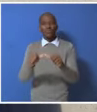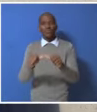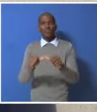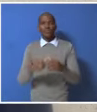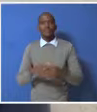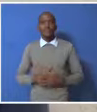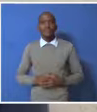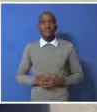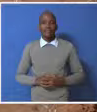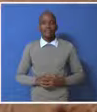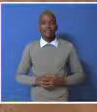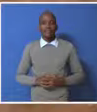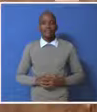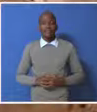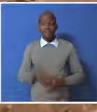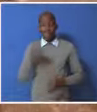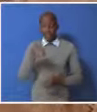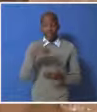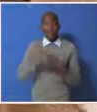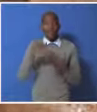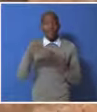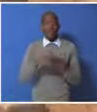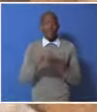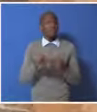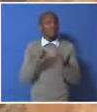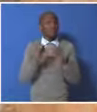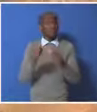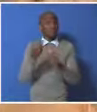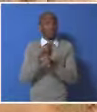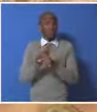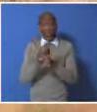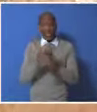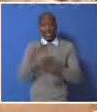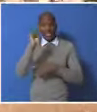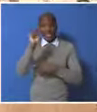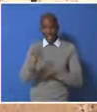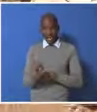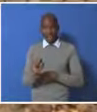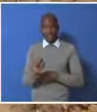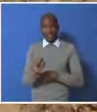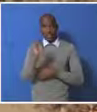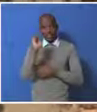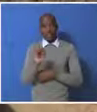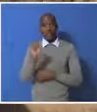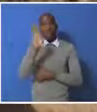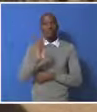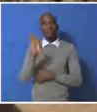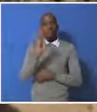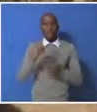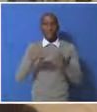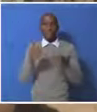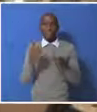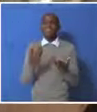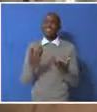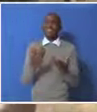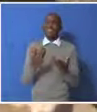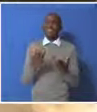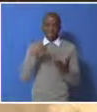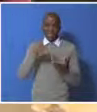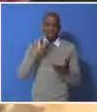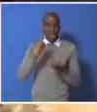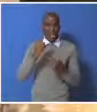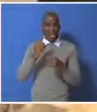lobaka brick and mortar. Lenaneo le sa ntse le dirwa mo dikgaolong tsa borwa ja lehatshela Botswana. Botso ke gore a lenaneo le